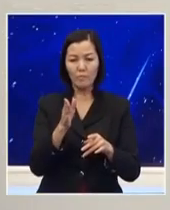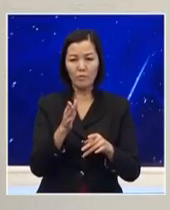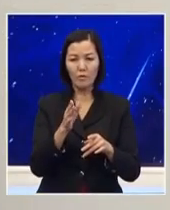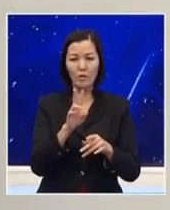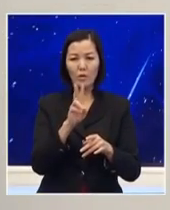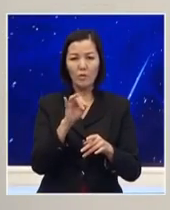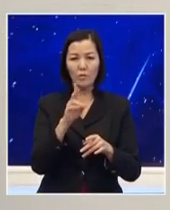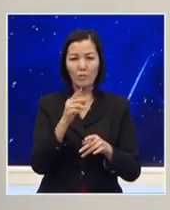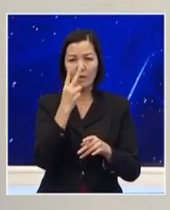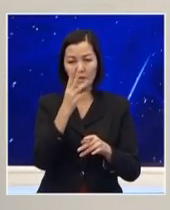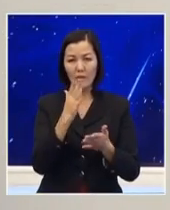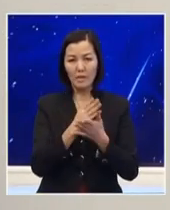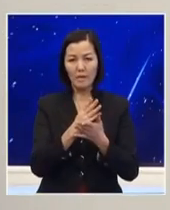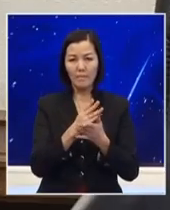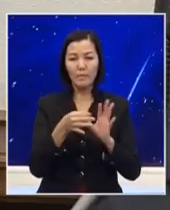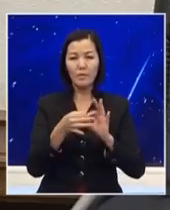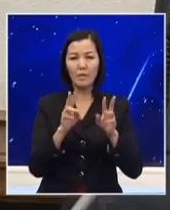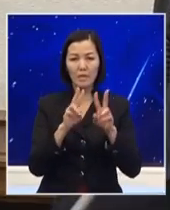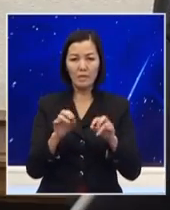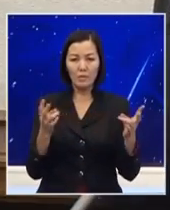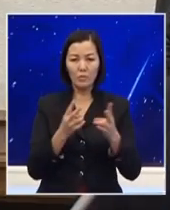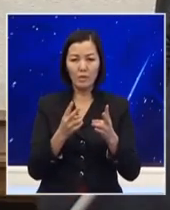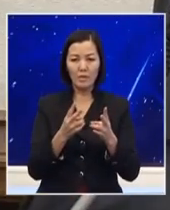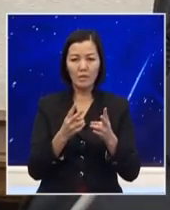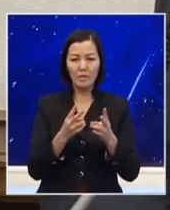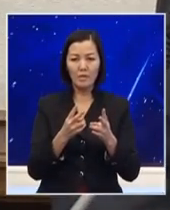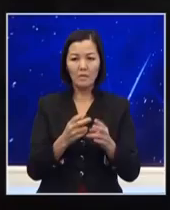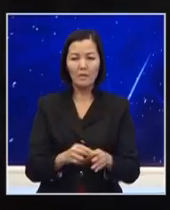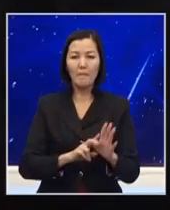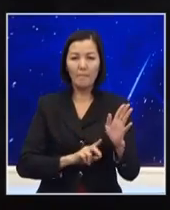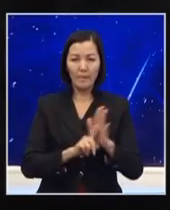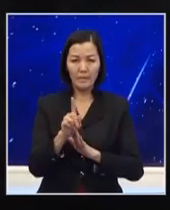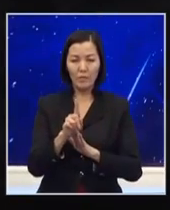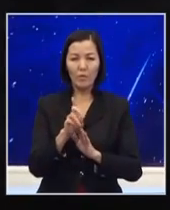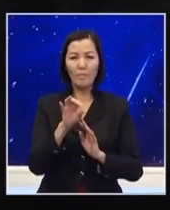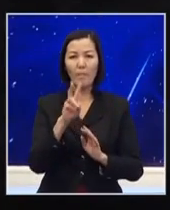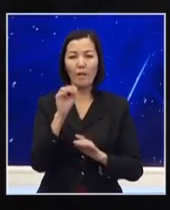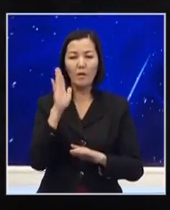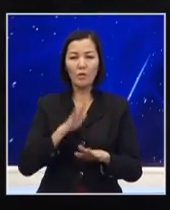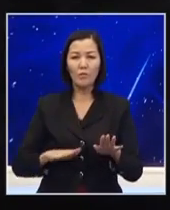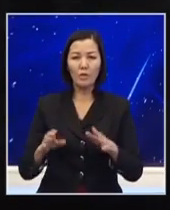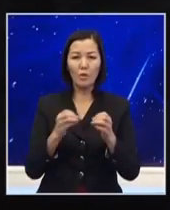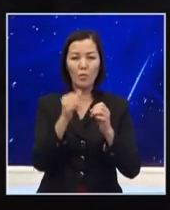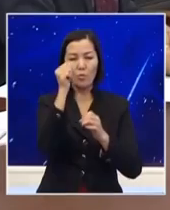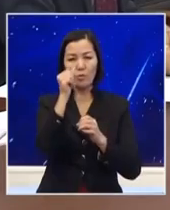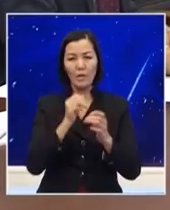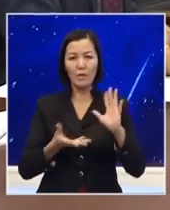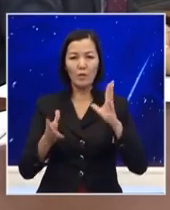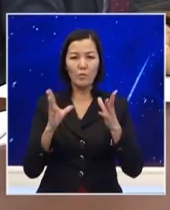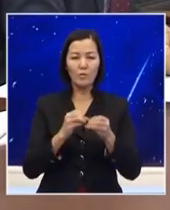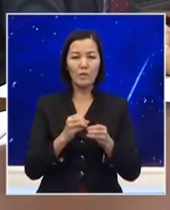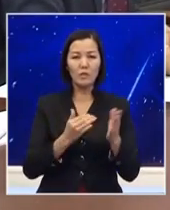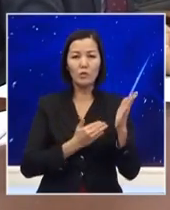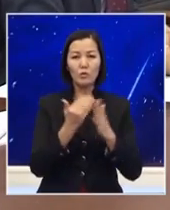корабль возьму. Акеп маған көрсетін де. Жақсы. Давай поставимся. Балқаш ауданының да 10 айдағы әлеуметтік экономикалық